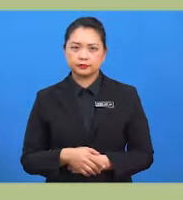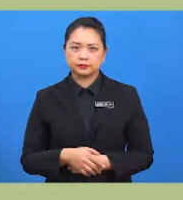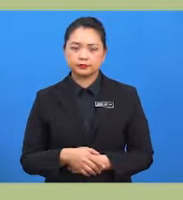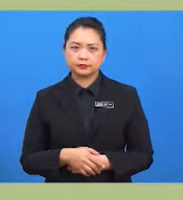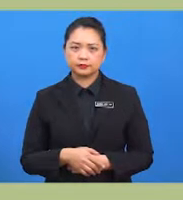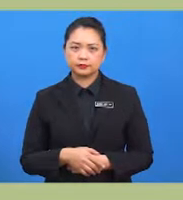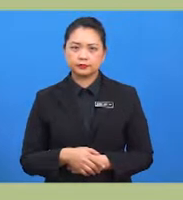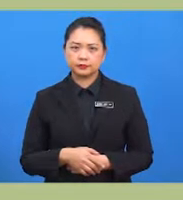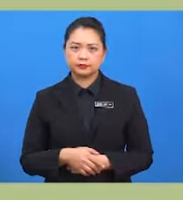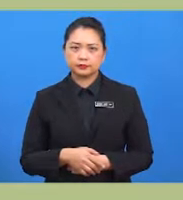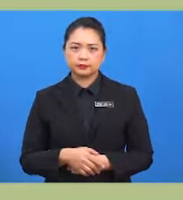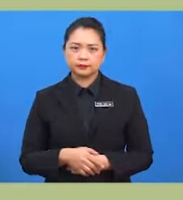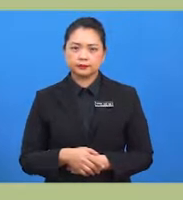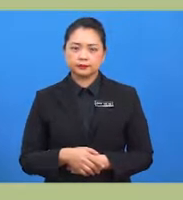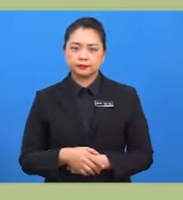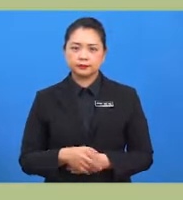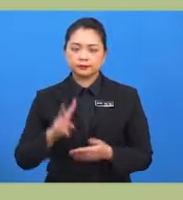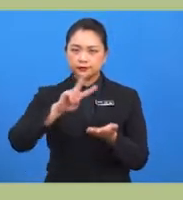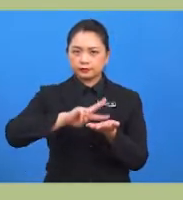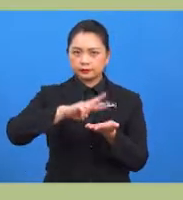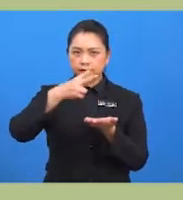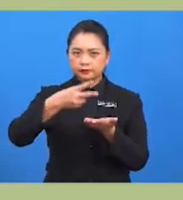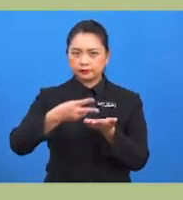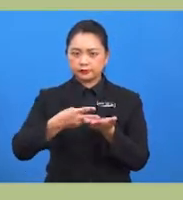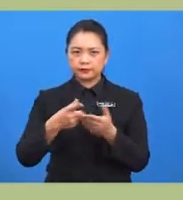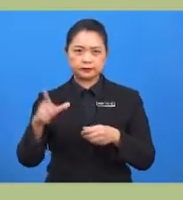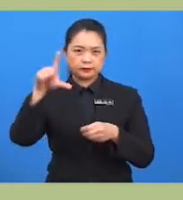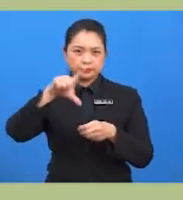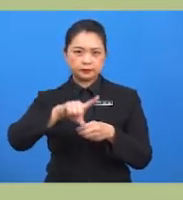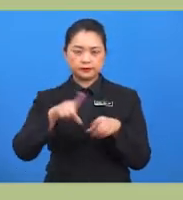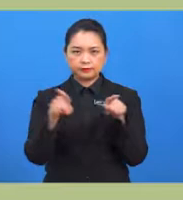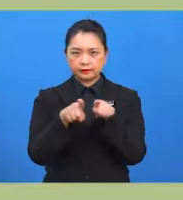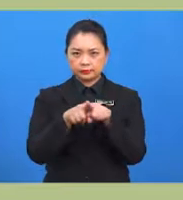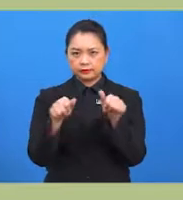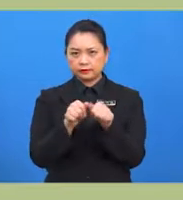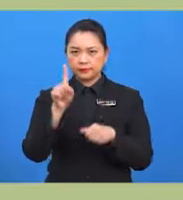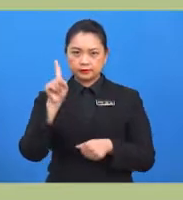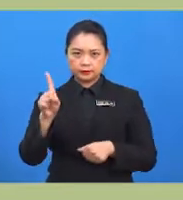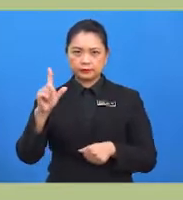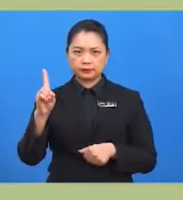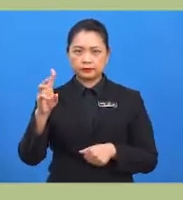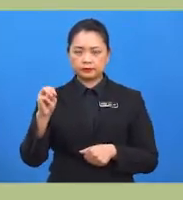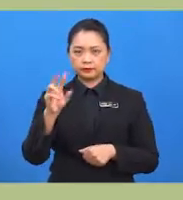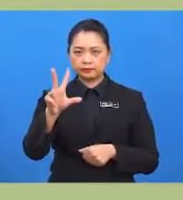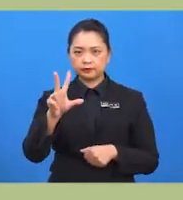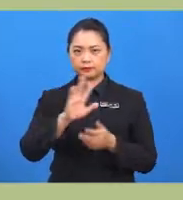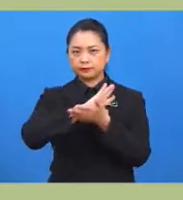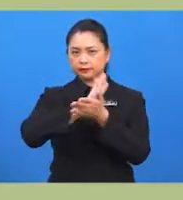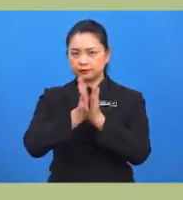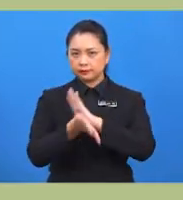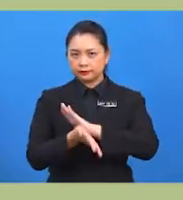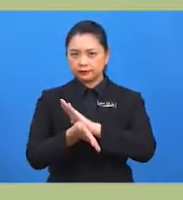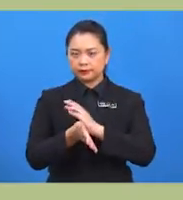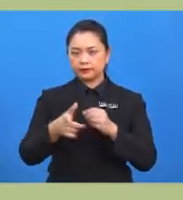0,5 mol Hai isipadu larutan ialah satu disini terpadu jadi